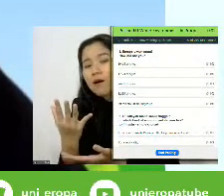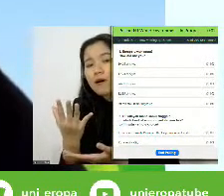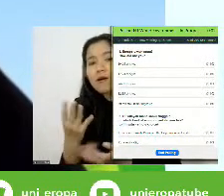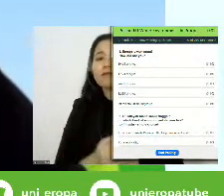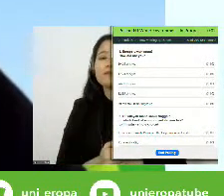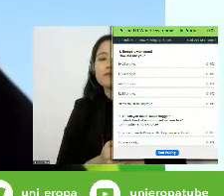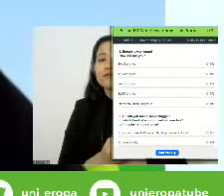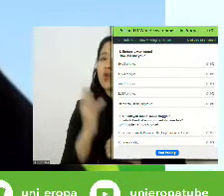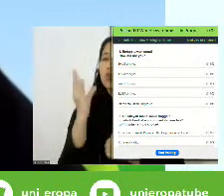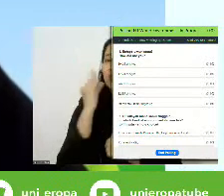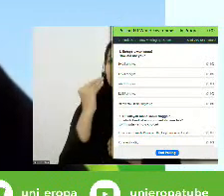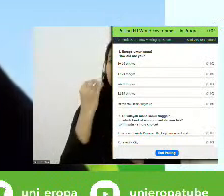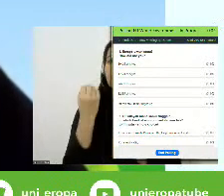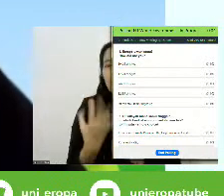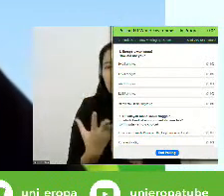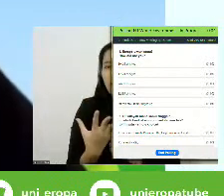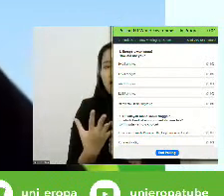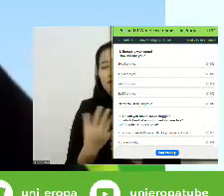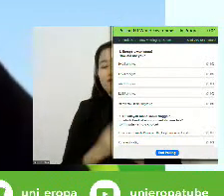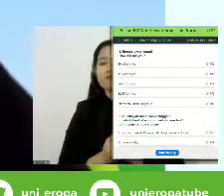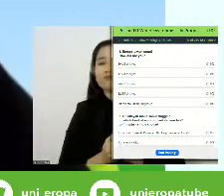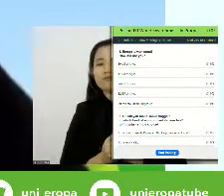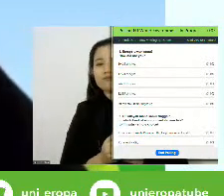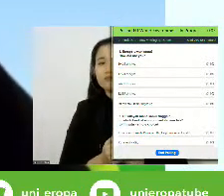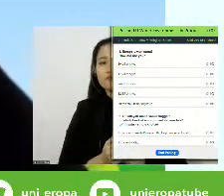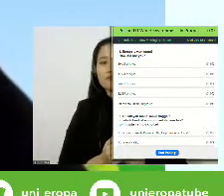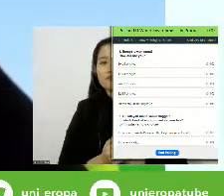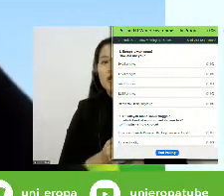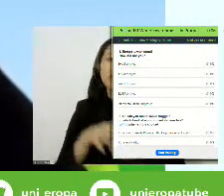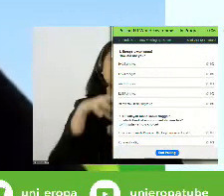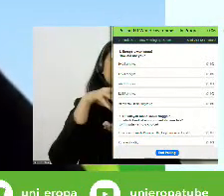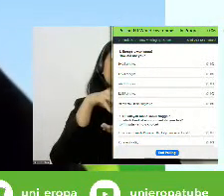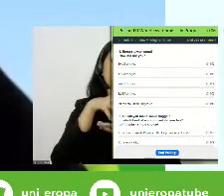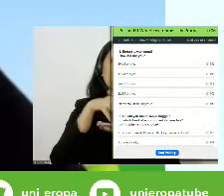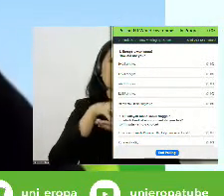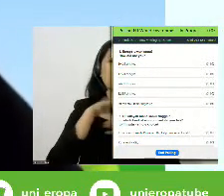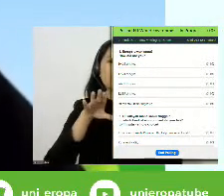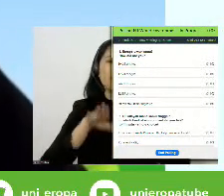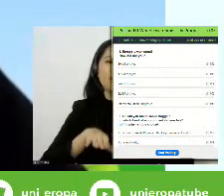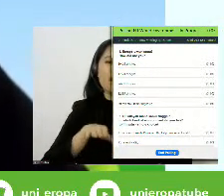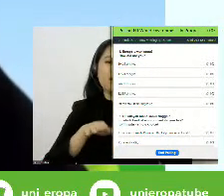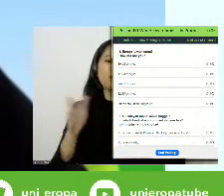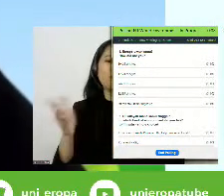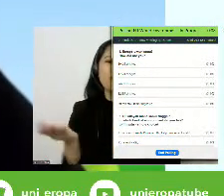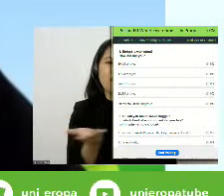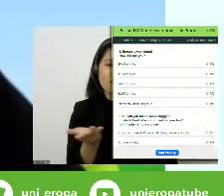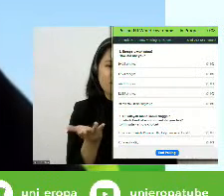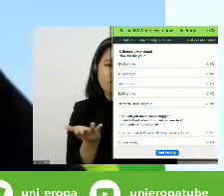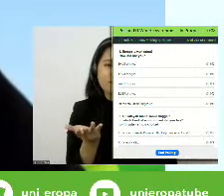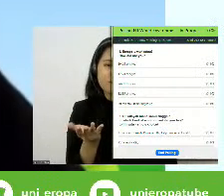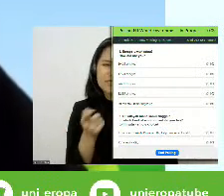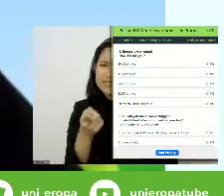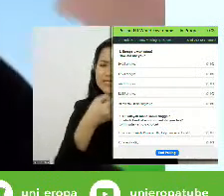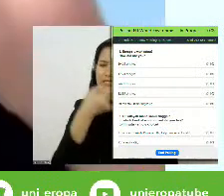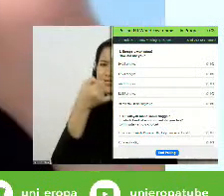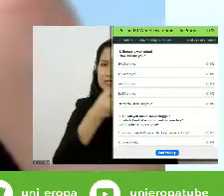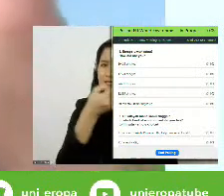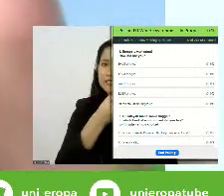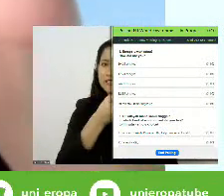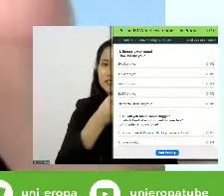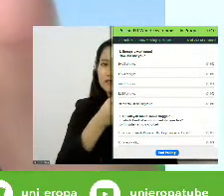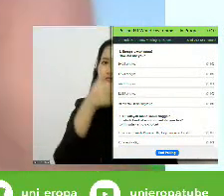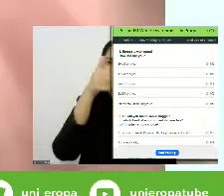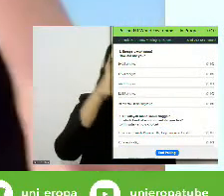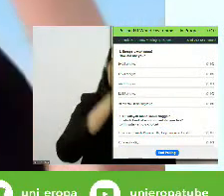temen-temen umur berapa Terus di wilayah mana kamu tinggal dan Ini diisi aja kita kasih